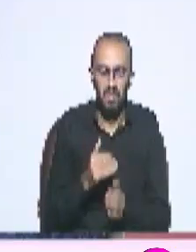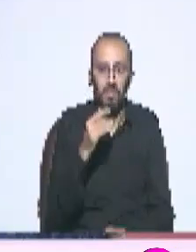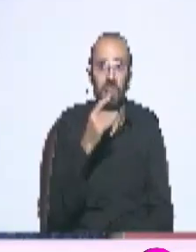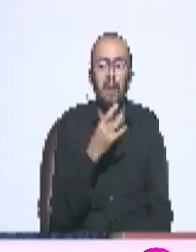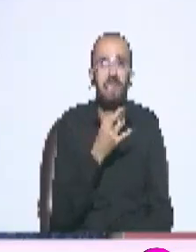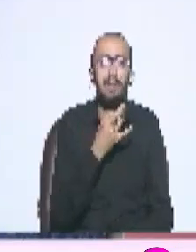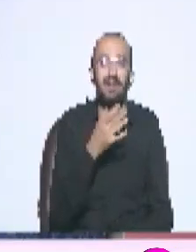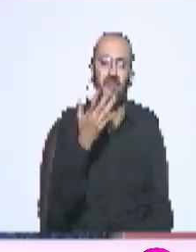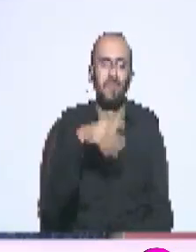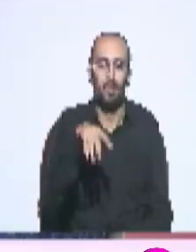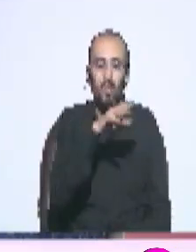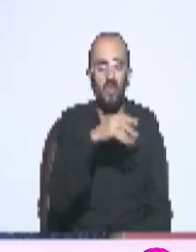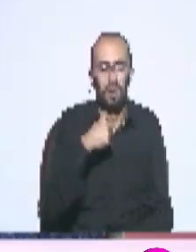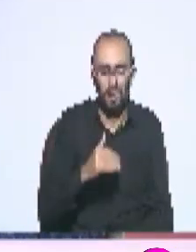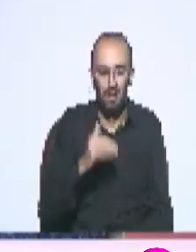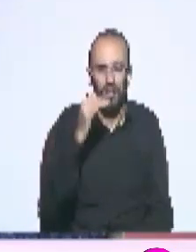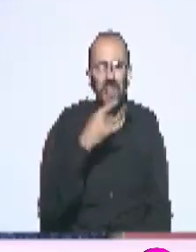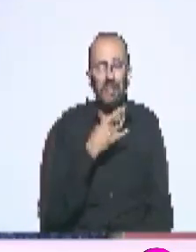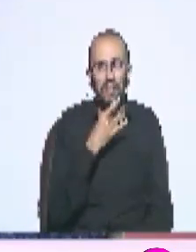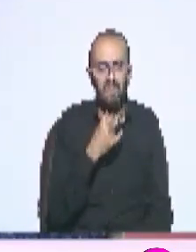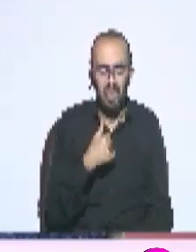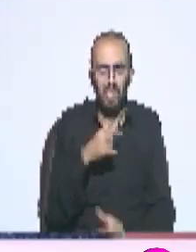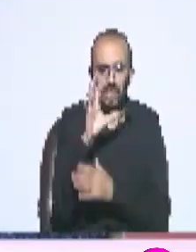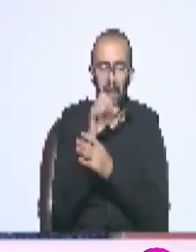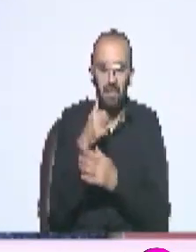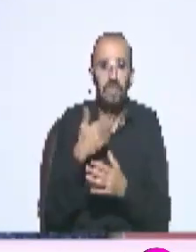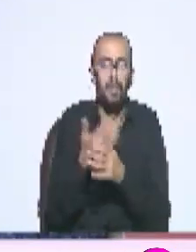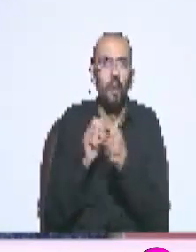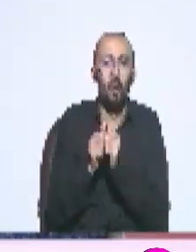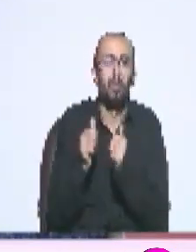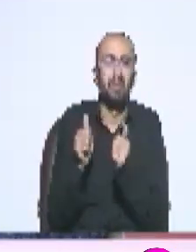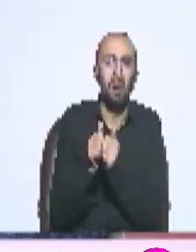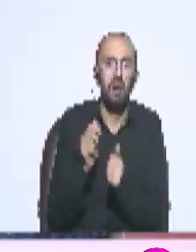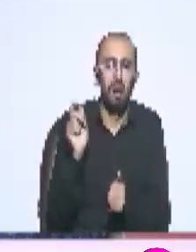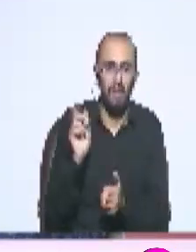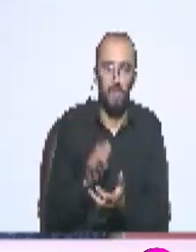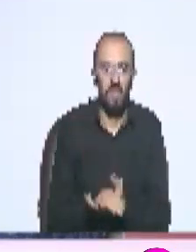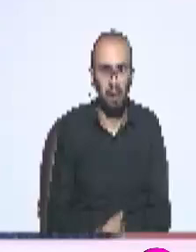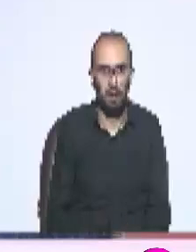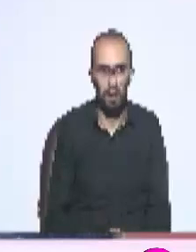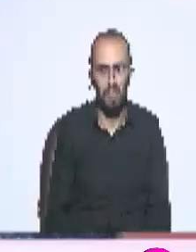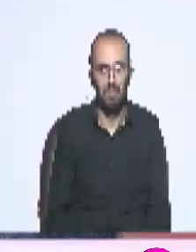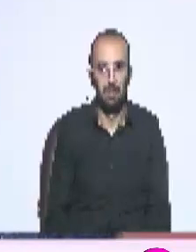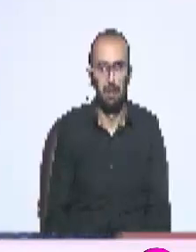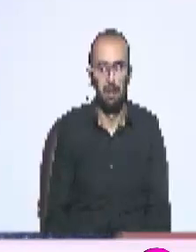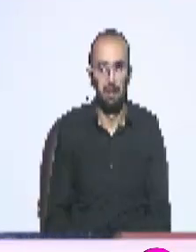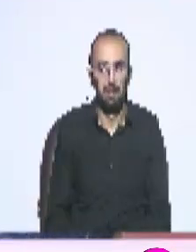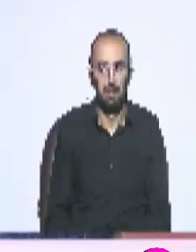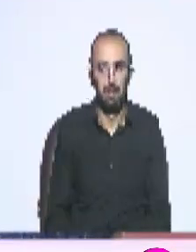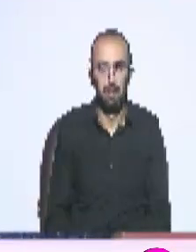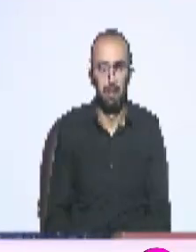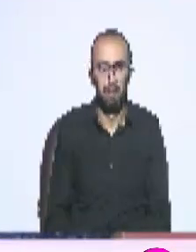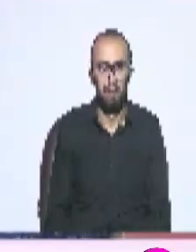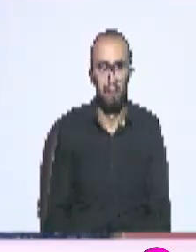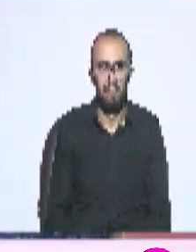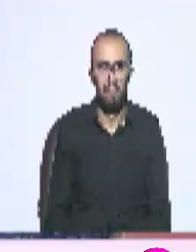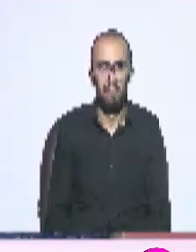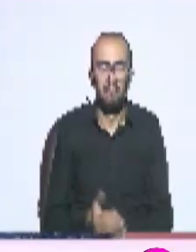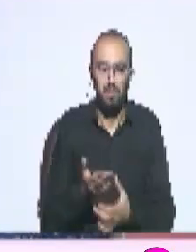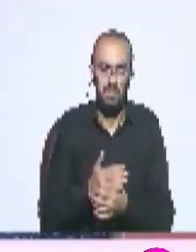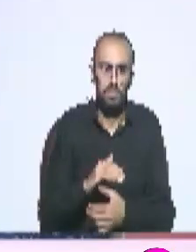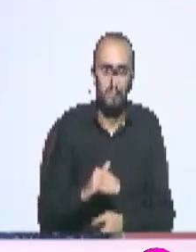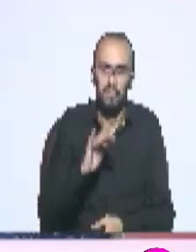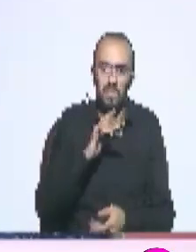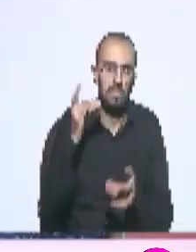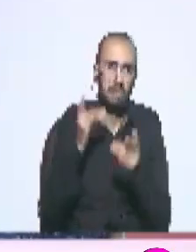عندي مشاكل وتراست ايشوز عندي اي حاجه جنبها كلمه ايشوز وبيقول انا خلاص ده حصل في الصغر